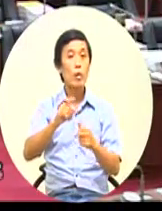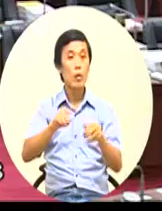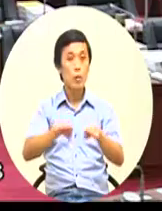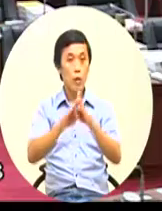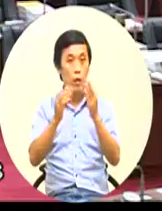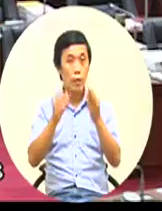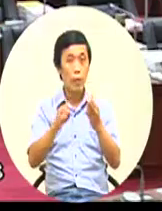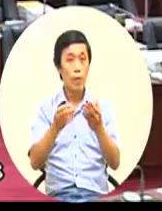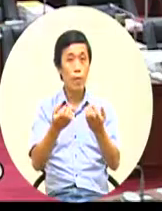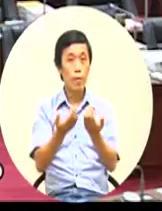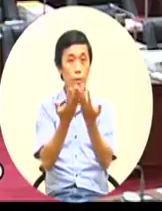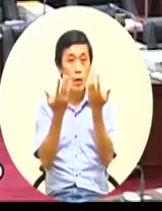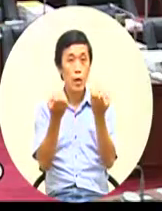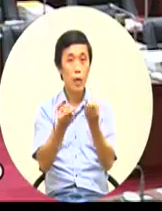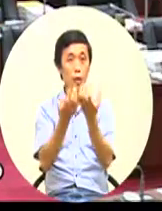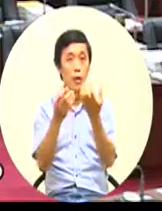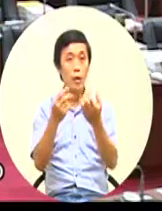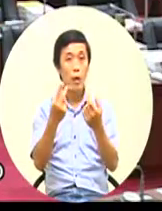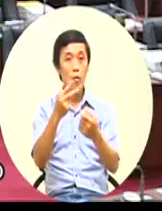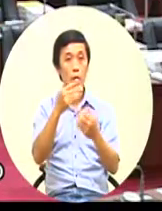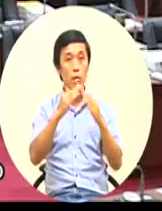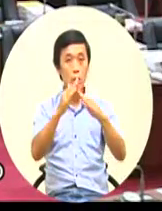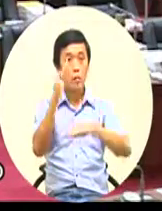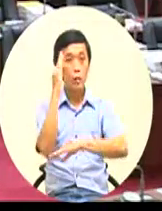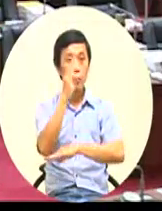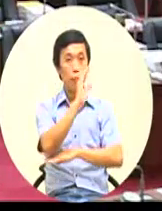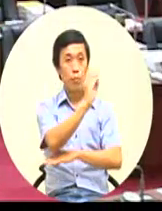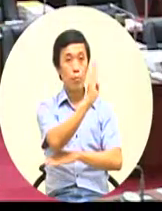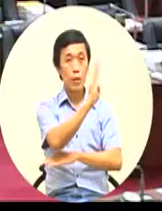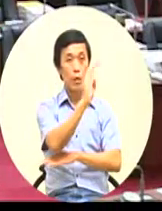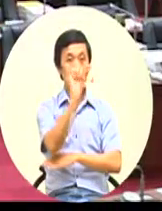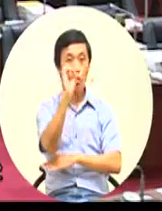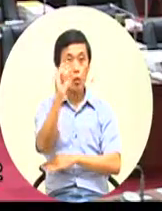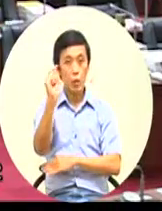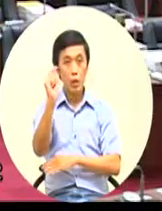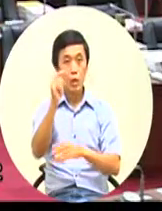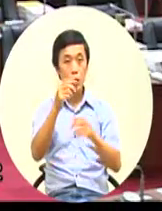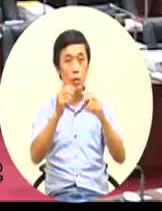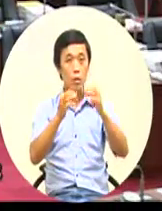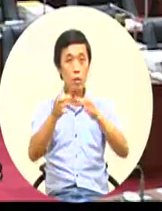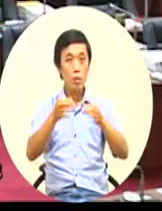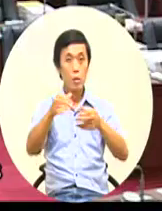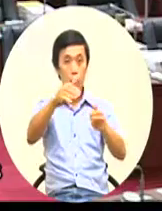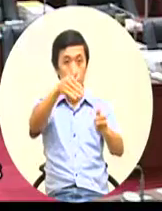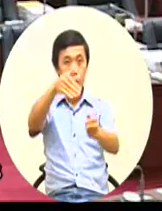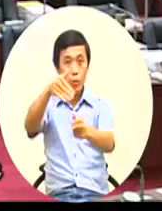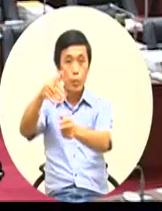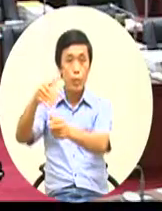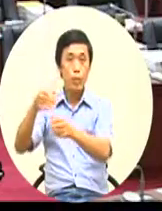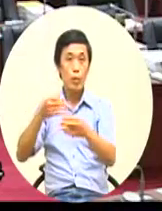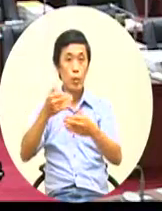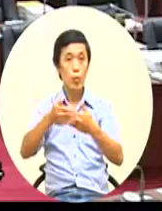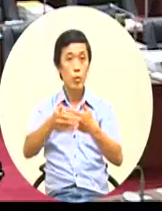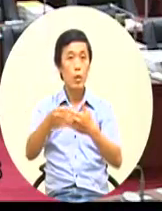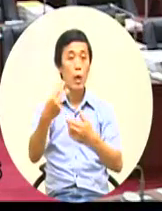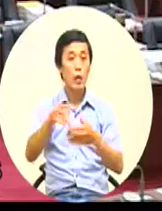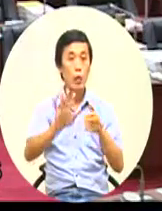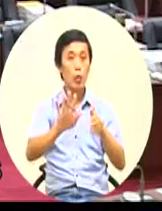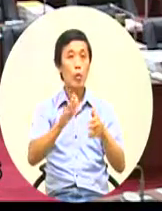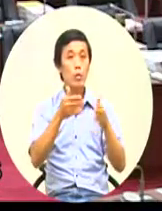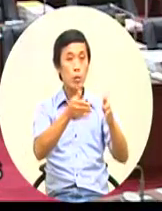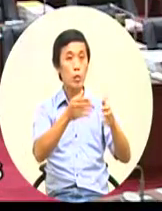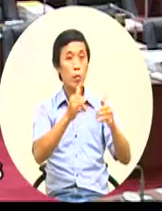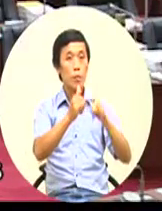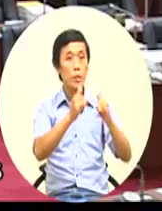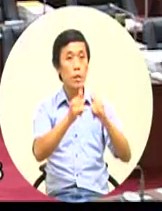政府的整个 BOT 的招商的过程，还有很多要跟民间来说明地价税